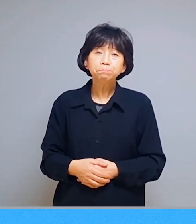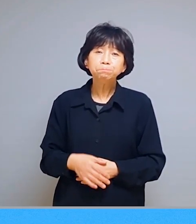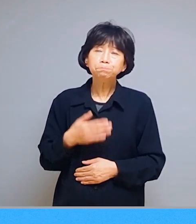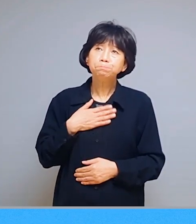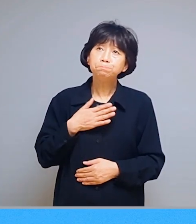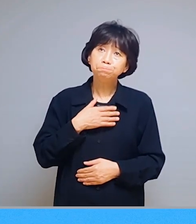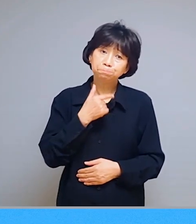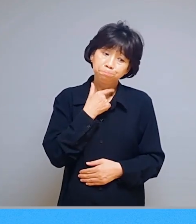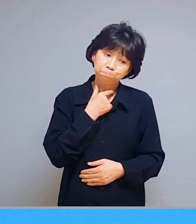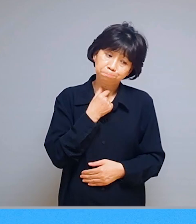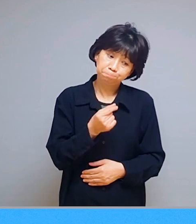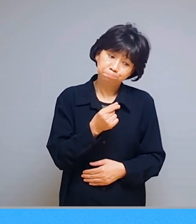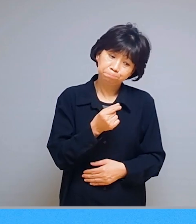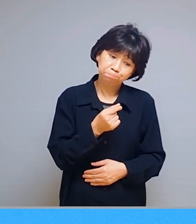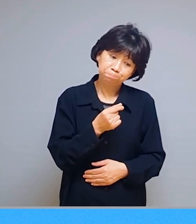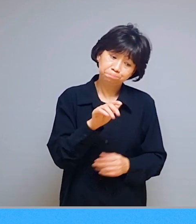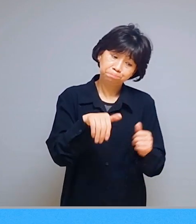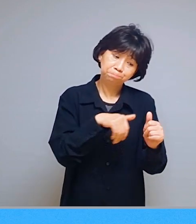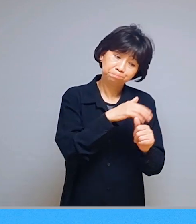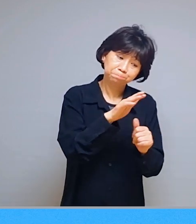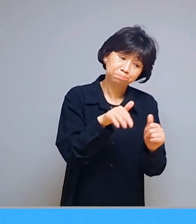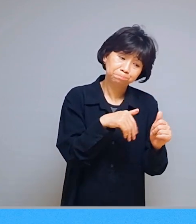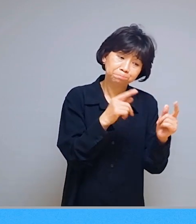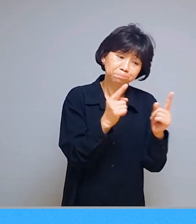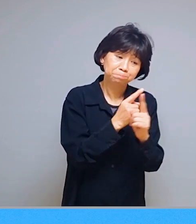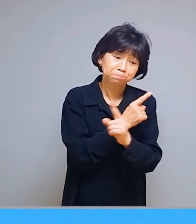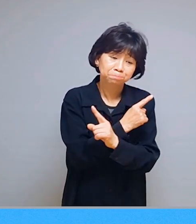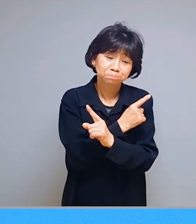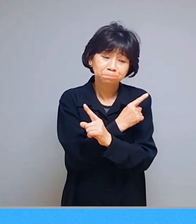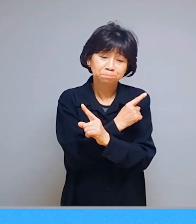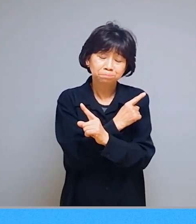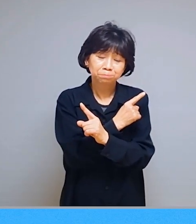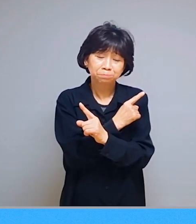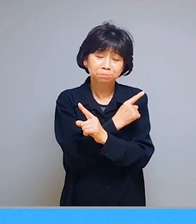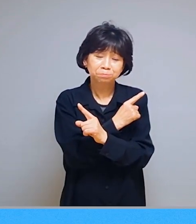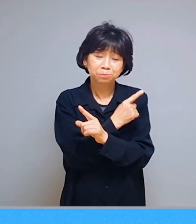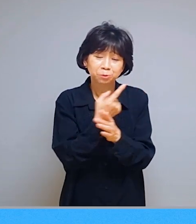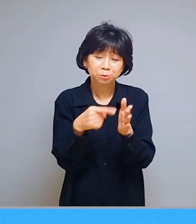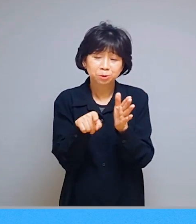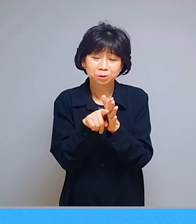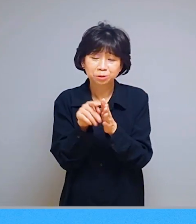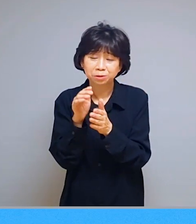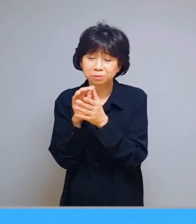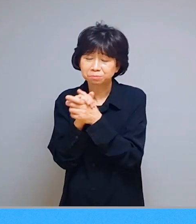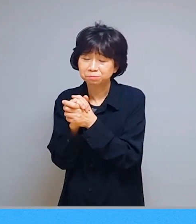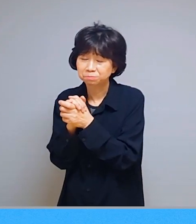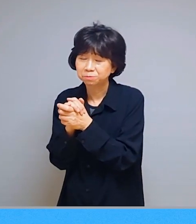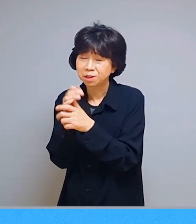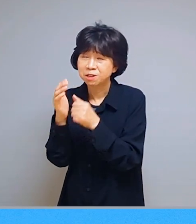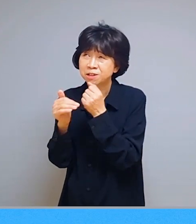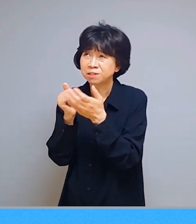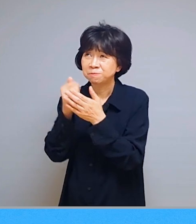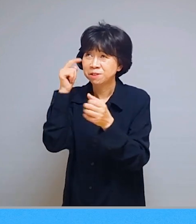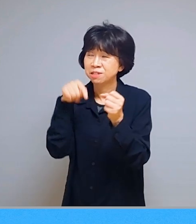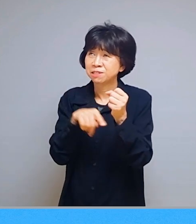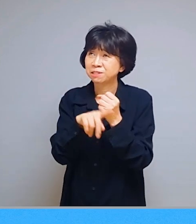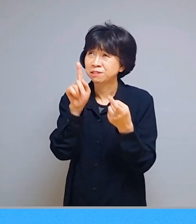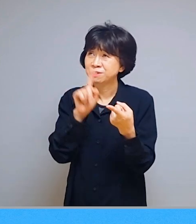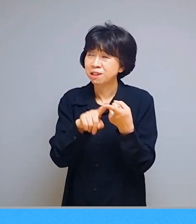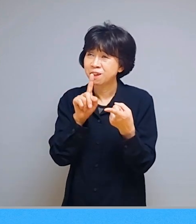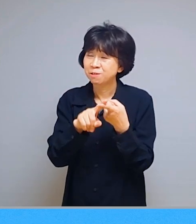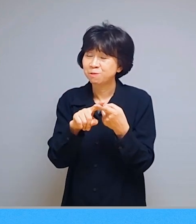내가 원하는 대로 이 상황이 좀 제발 바뀌도록, 이 환경이 좀 바뀌도록 하나님 앞에 내 뜻대로 되게